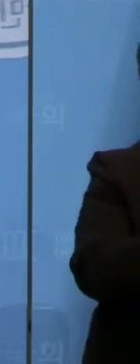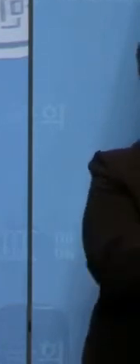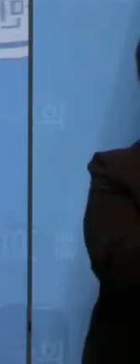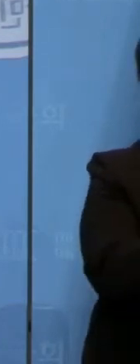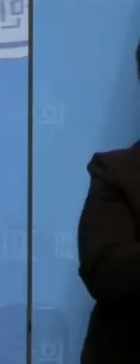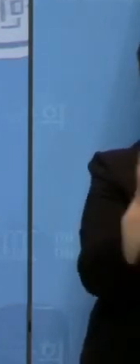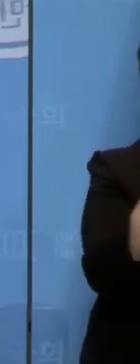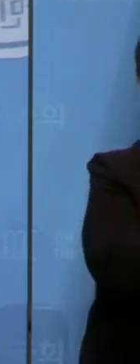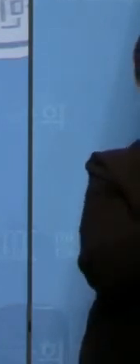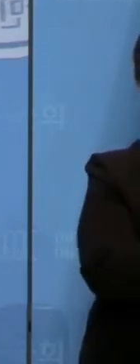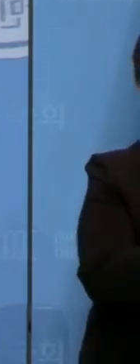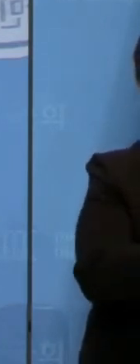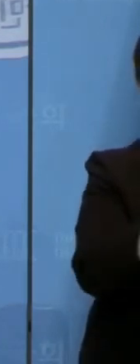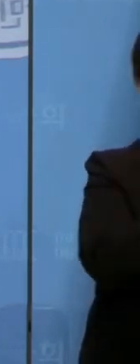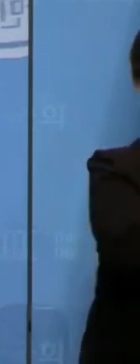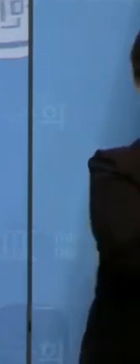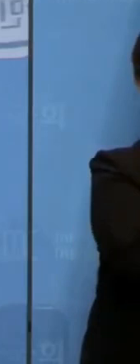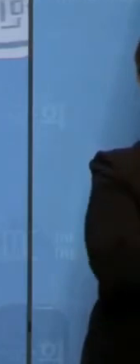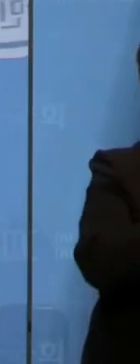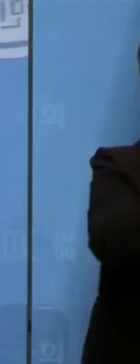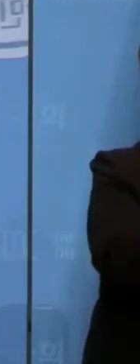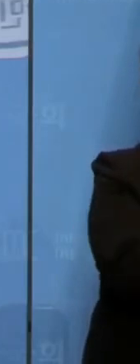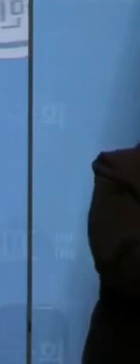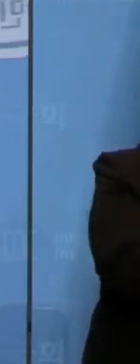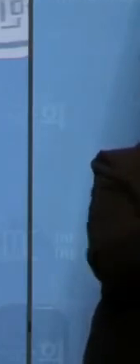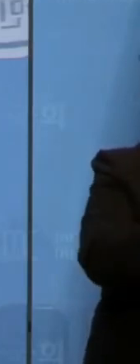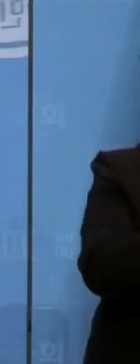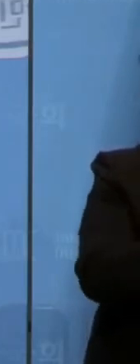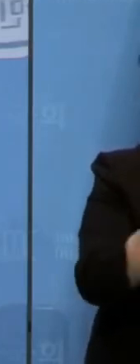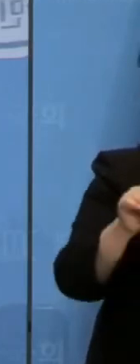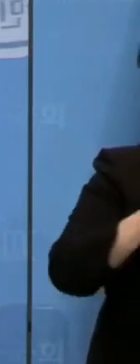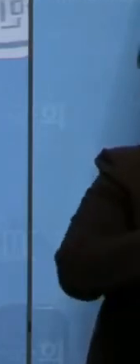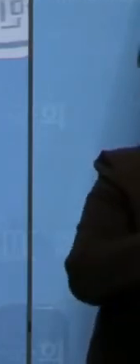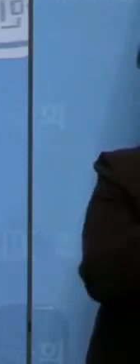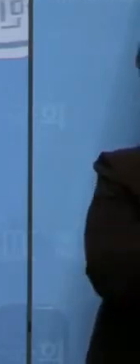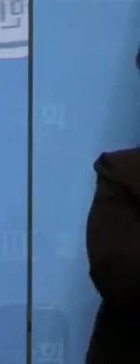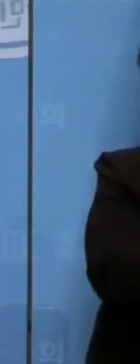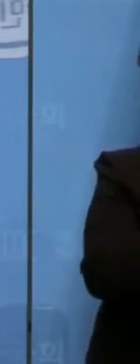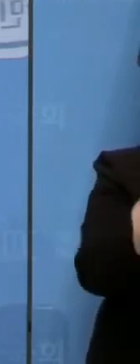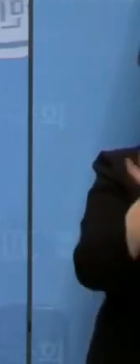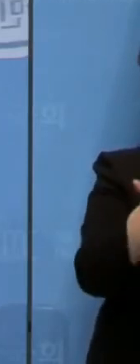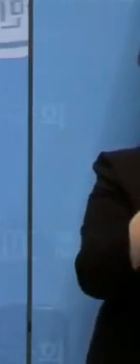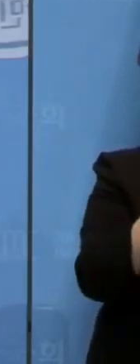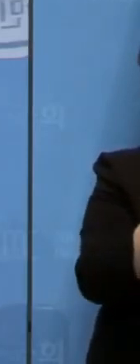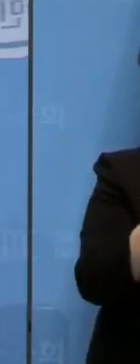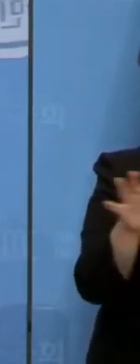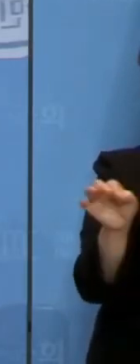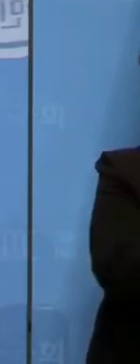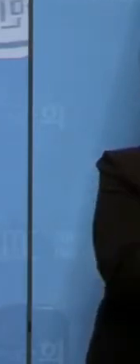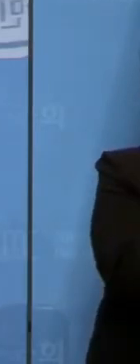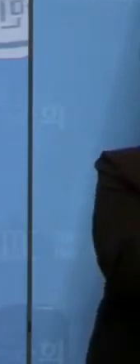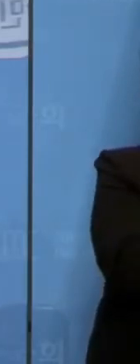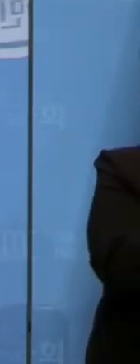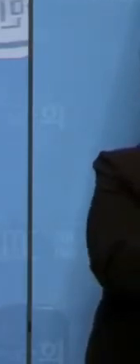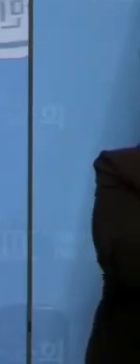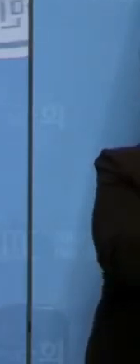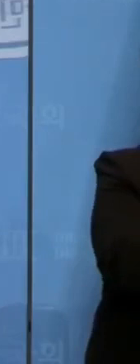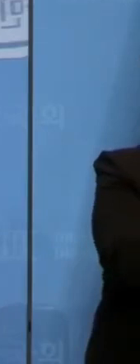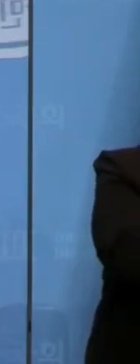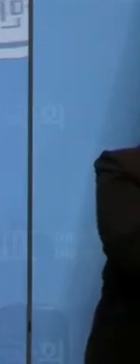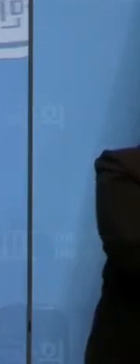배당받았습니다. 국제인권단체 앰네스티는 모지가 군부의 비자금 세탁 창구라고 주장하며